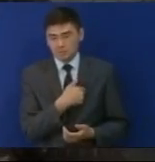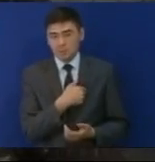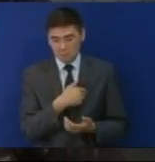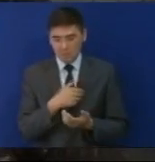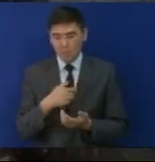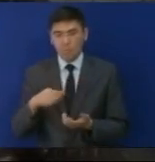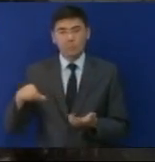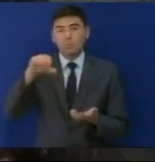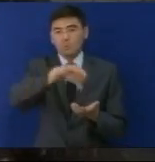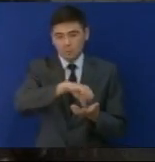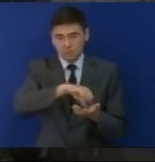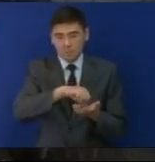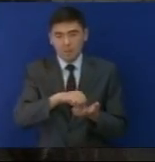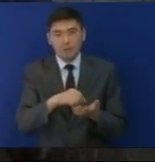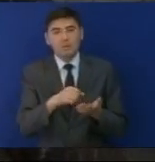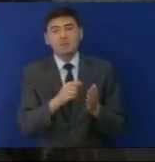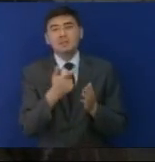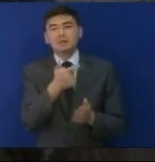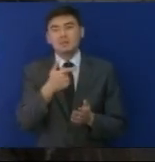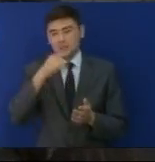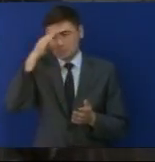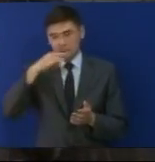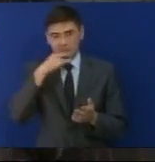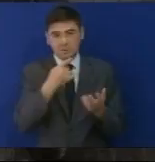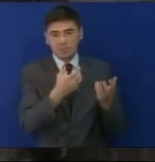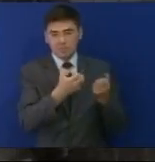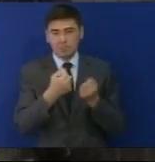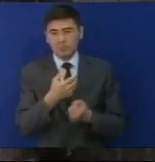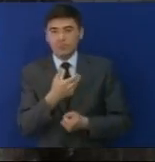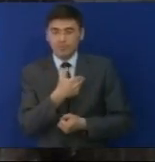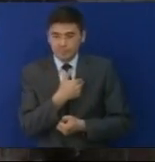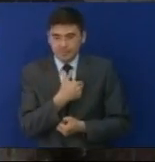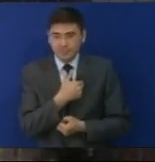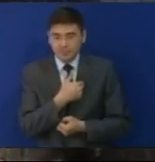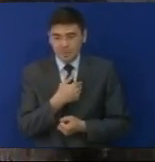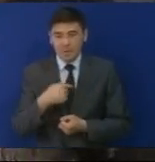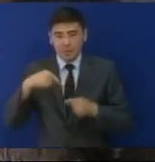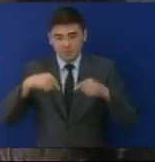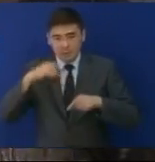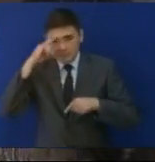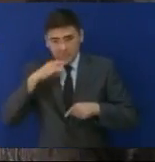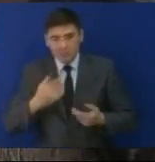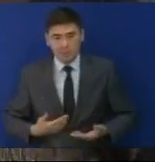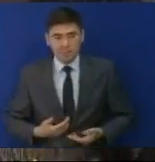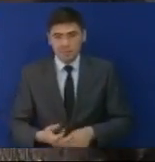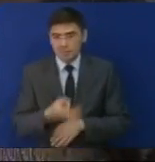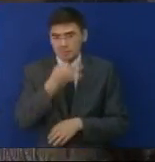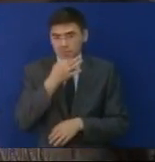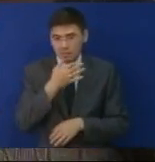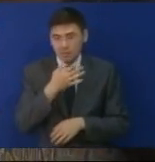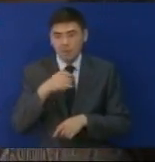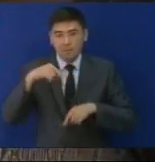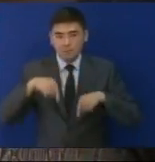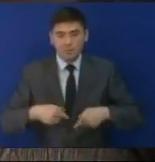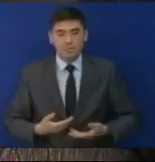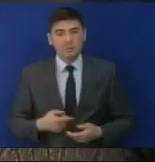под эту акцию, короче, получить гражданство Казахстана. Мне здесь очень нравится. Мне очень